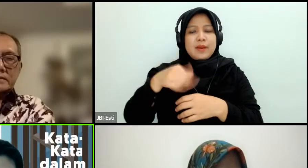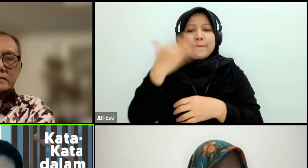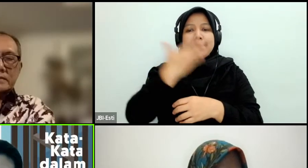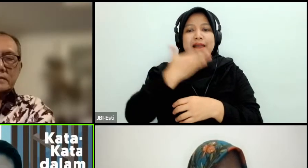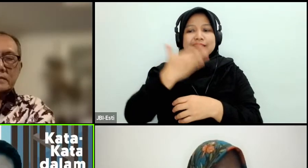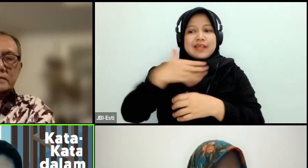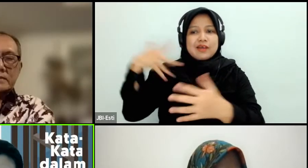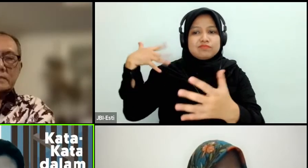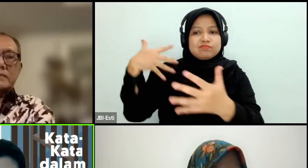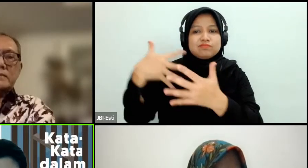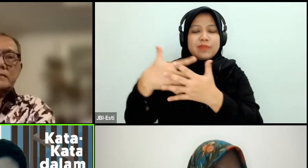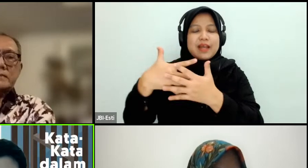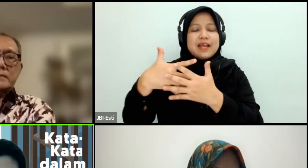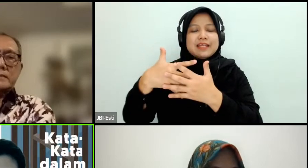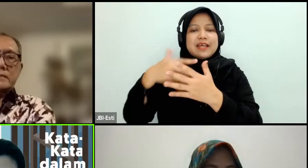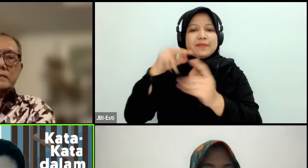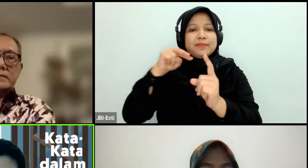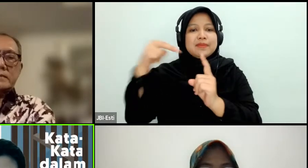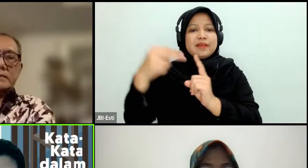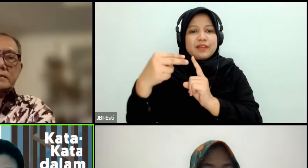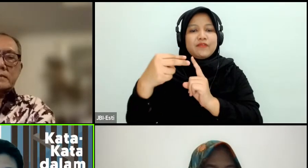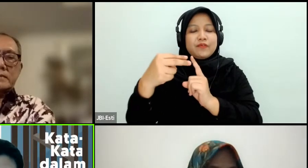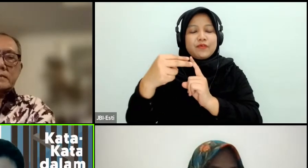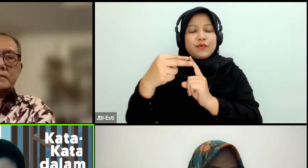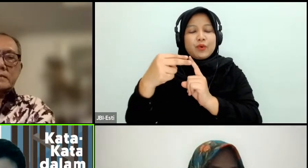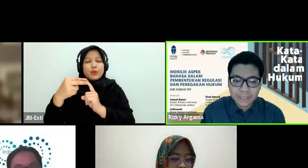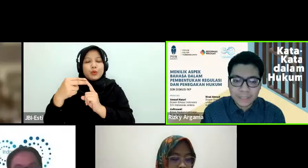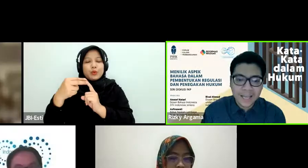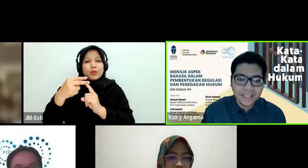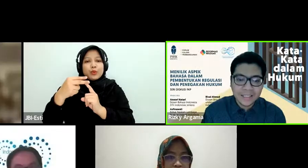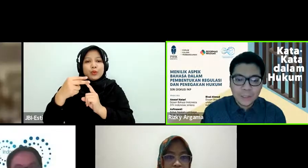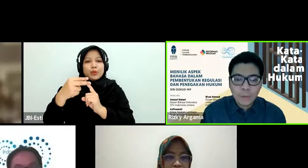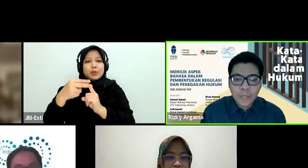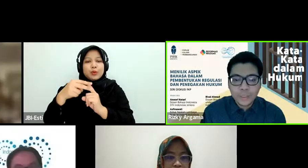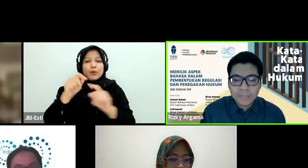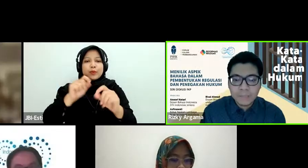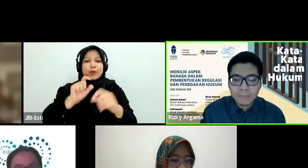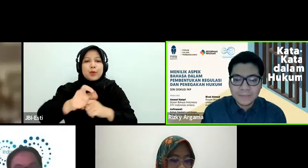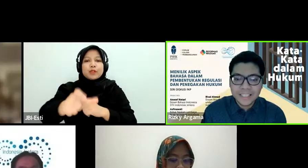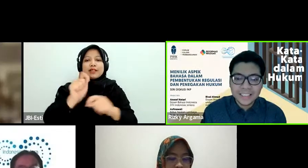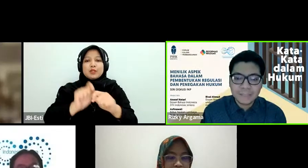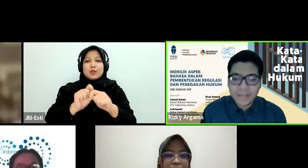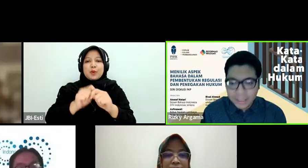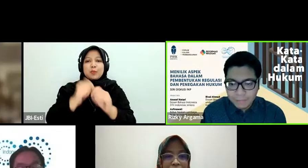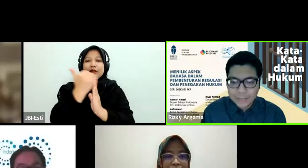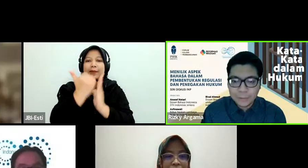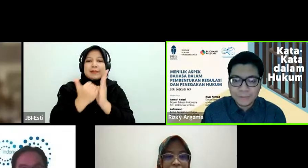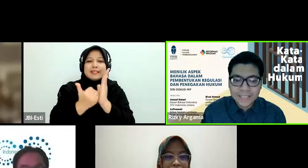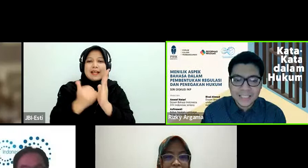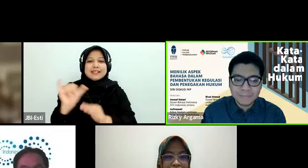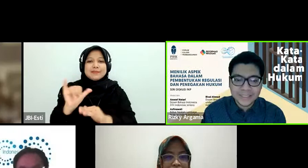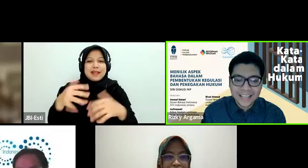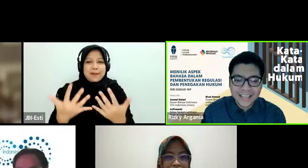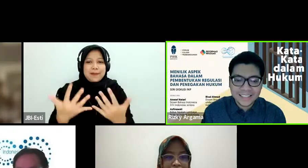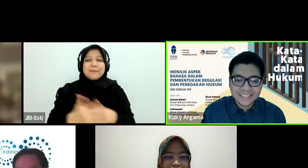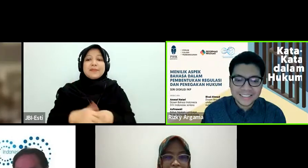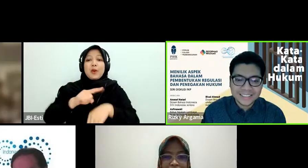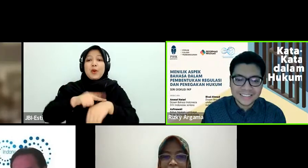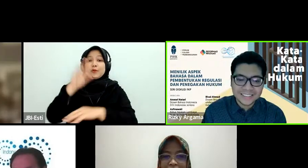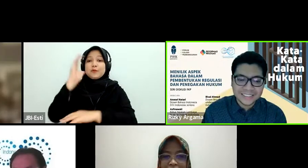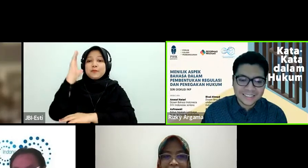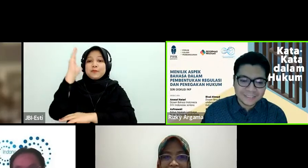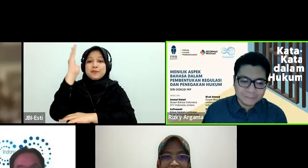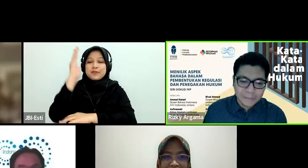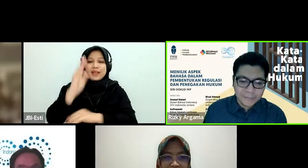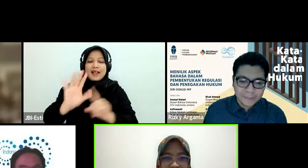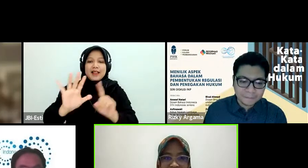untuk memberikan pengaruh terhadap proses pembentukan kebijakan waktunya 15 menit kepada mbak Zulfa saya persilahkan